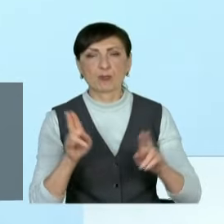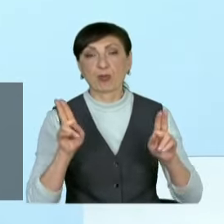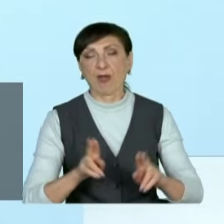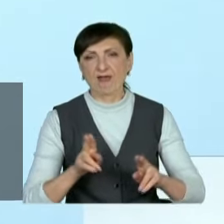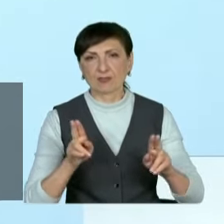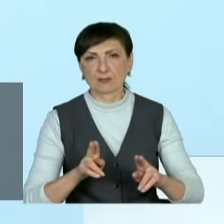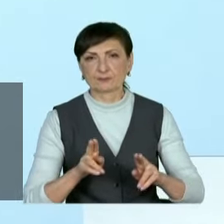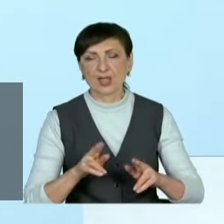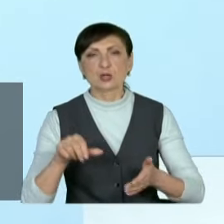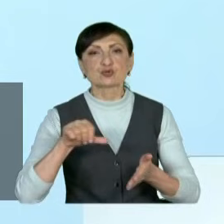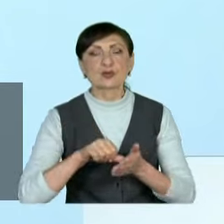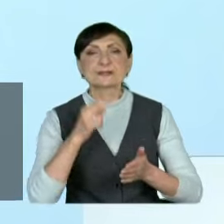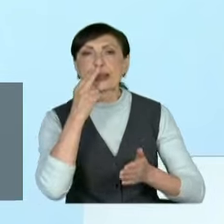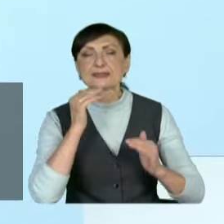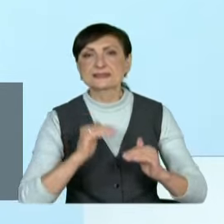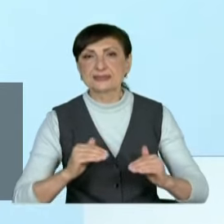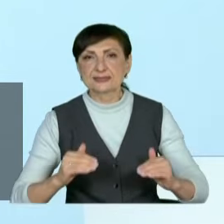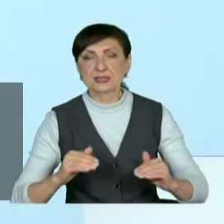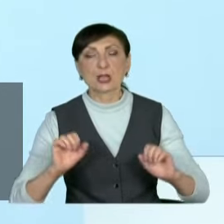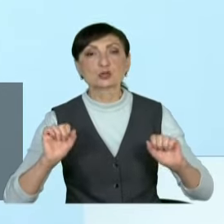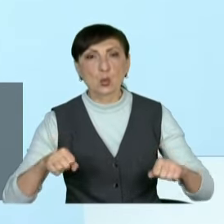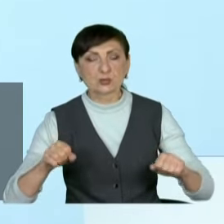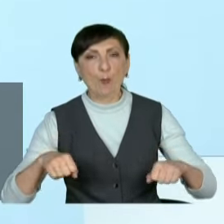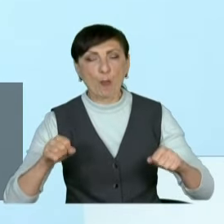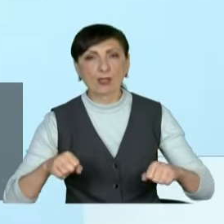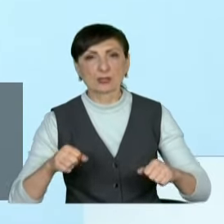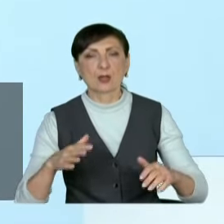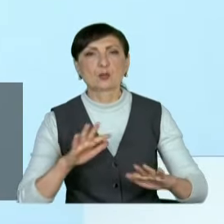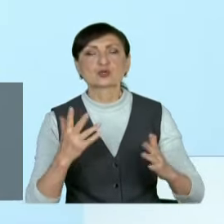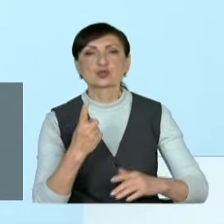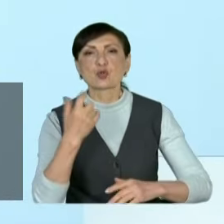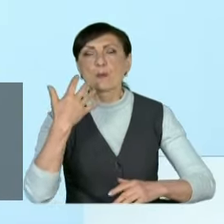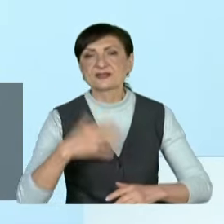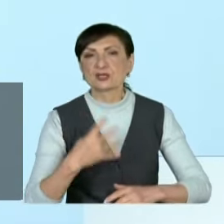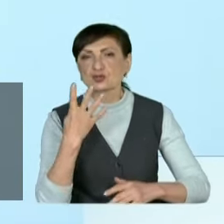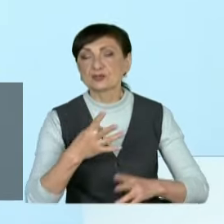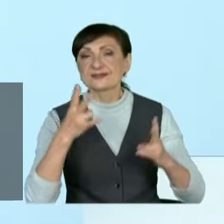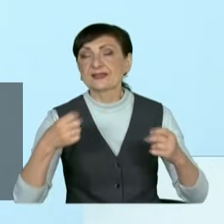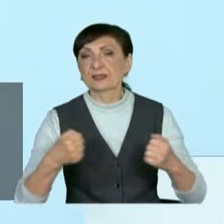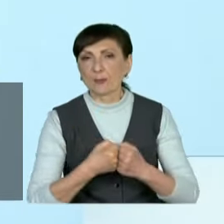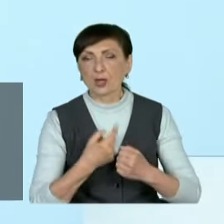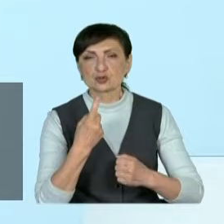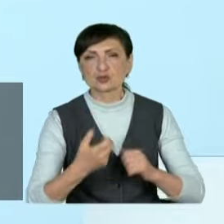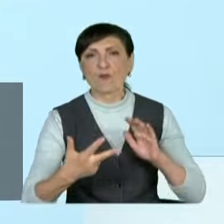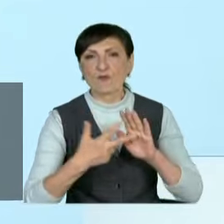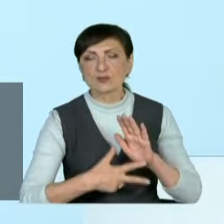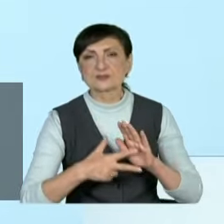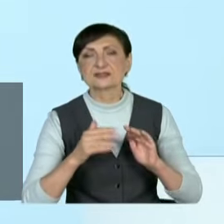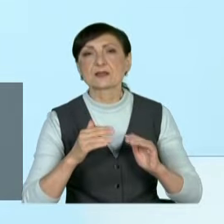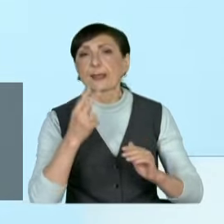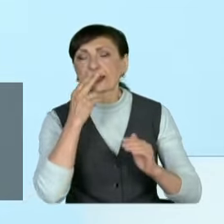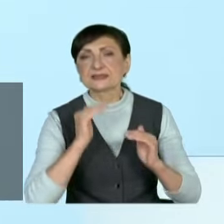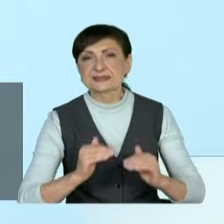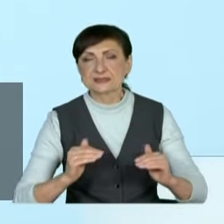дорожного движения. С участием несовершеннолетних на скутерах и мопедах произошло 154 ДТП, отчего 180 лиц, не